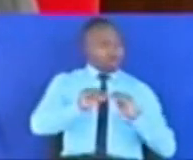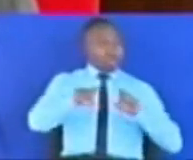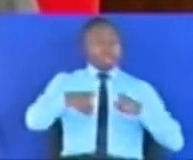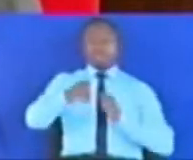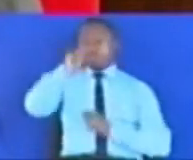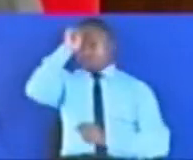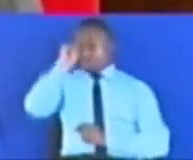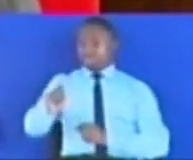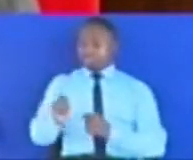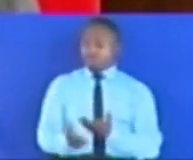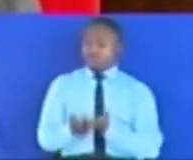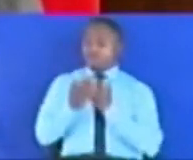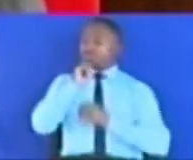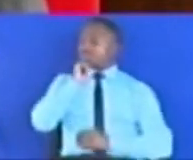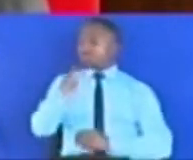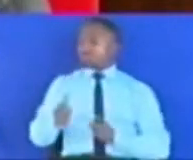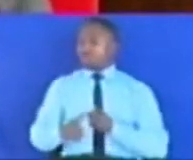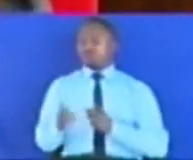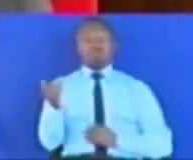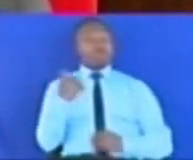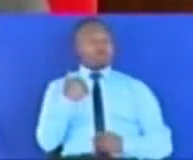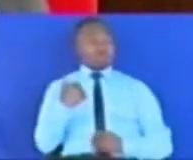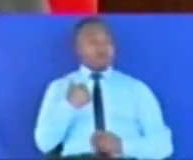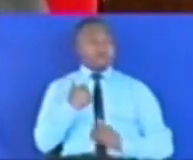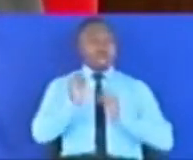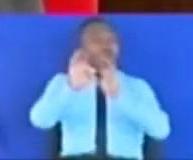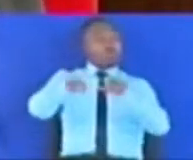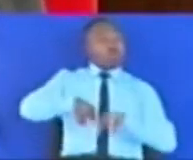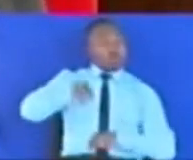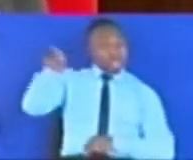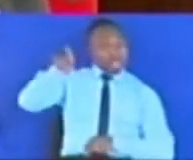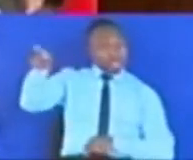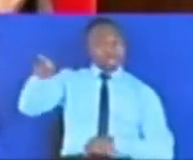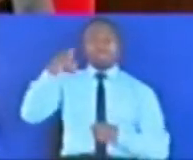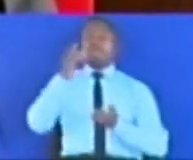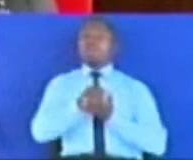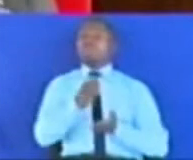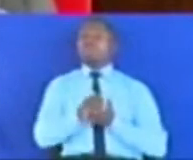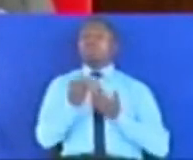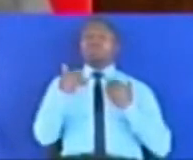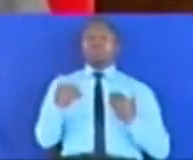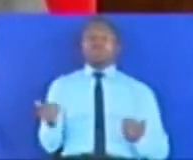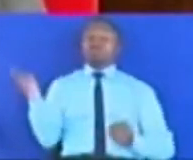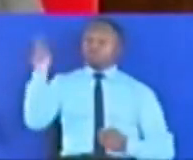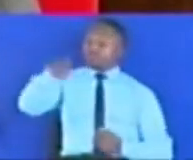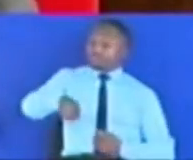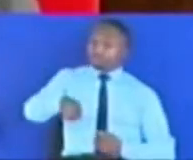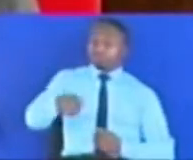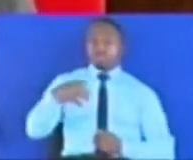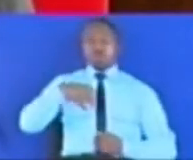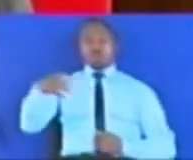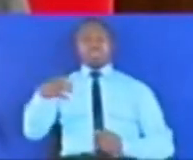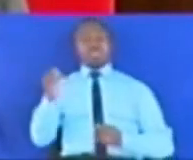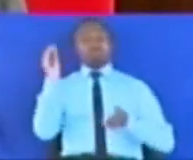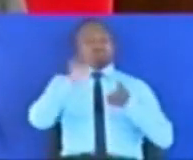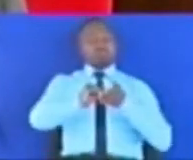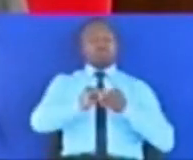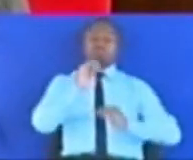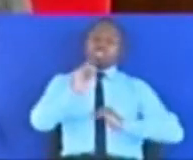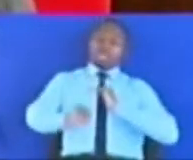mheshimiwa naibu spika, tuliambiwa kwamba ni bunge lile utakamilika, lakini tumekuja hapa naona waziri tena ameweka